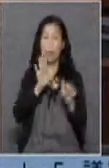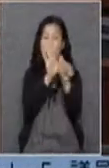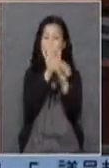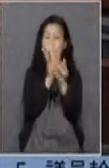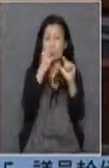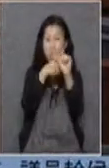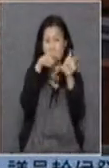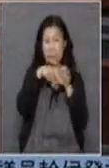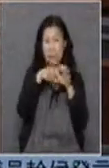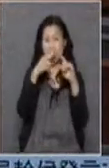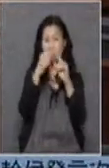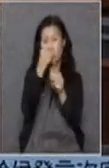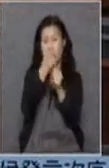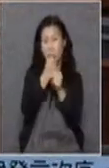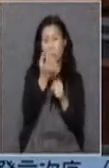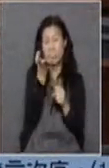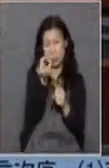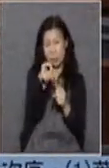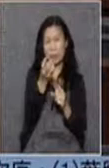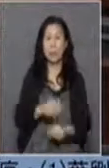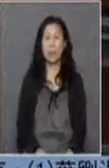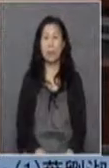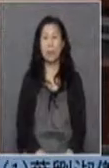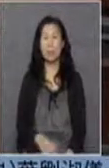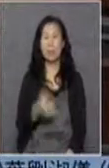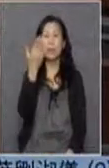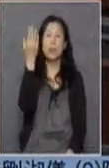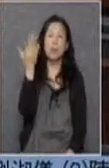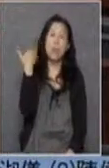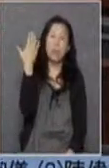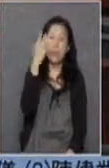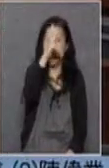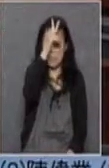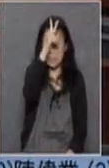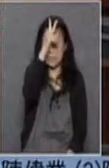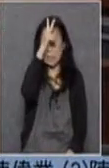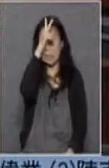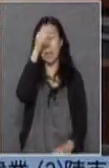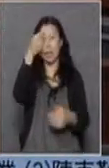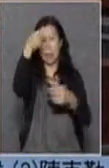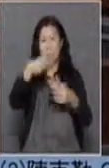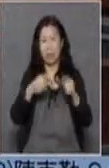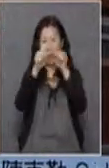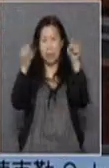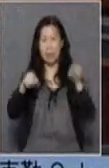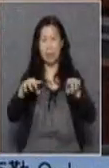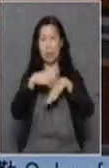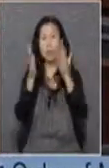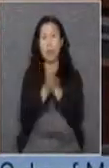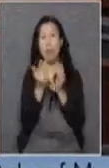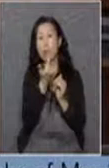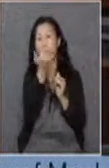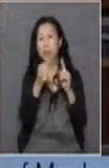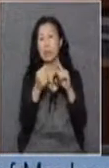少嘢。咁但係施政報告一出嚟咧，差唔多所有人都